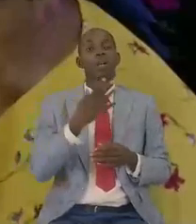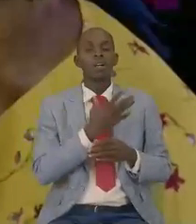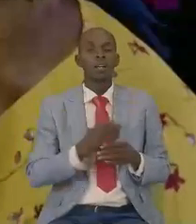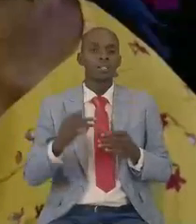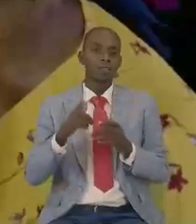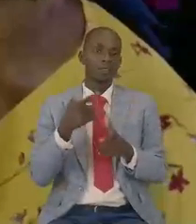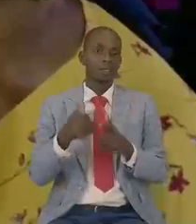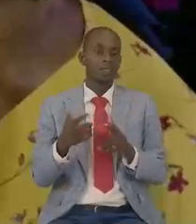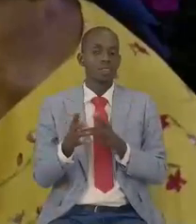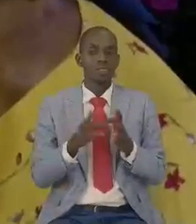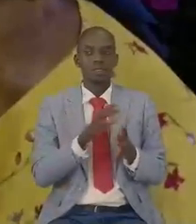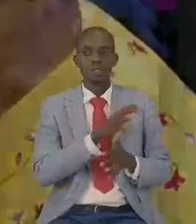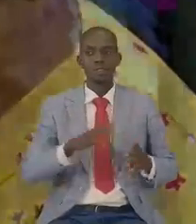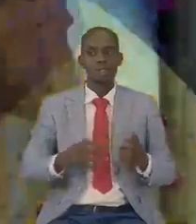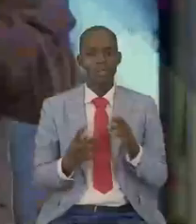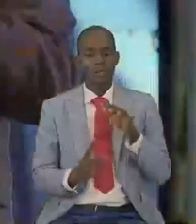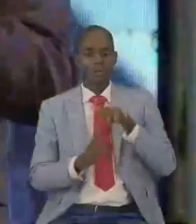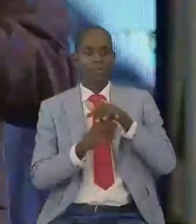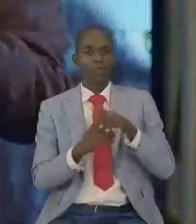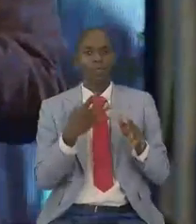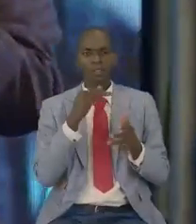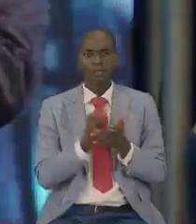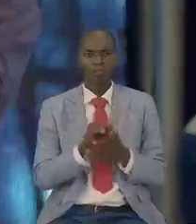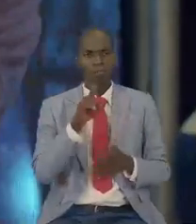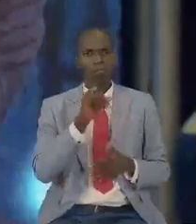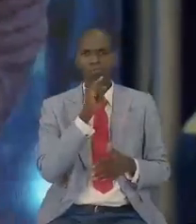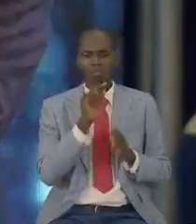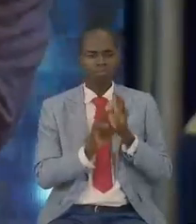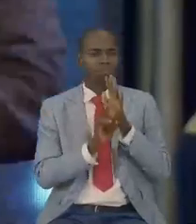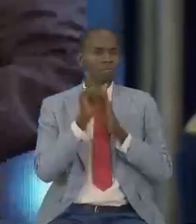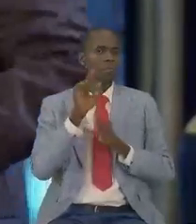Jésus-Christ est venu et il dit, tu n'es pas assez élancé,